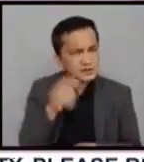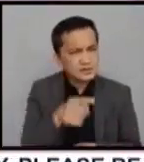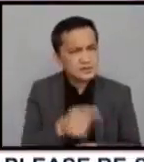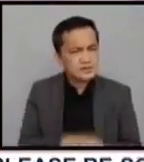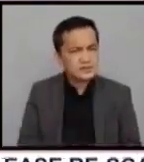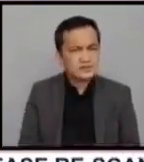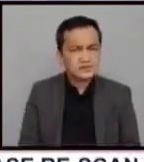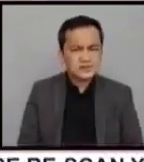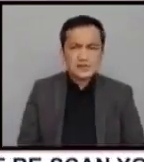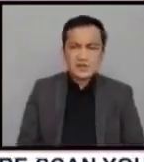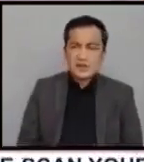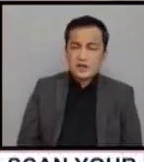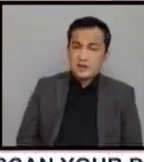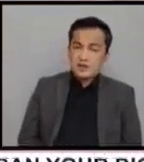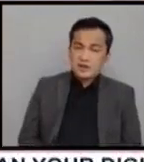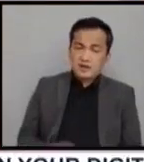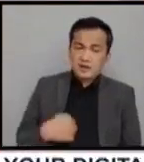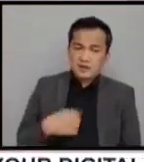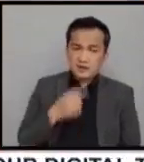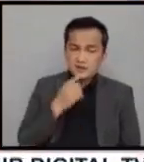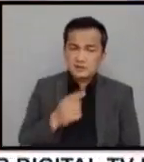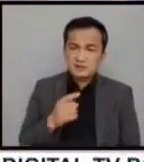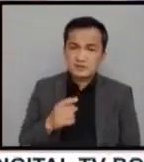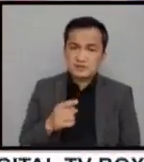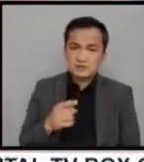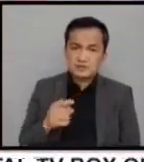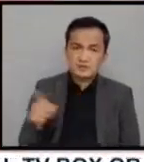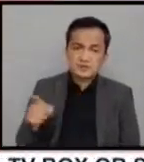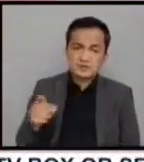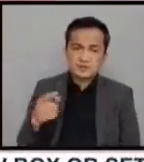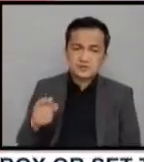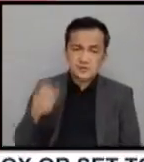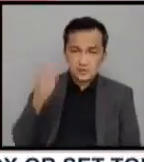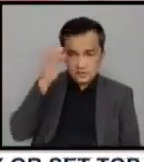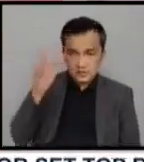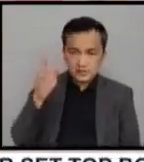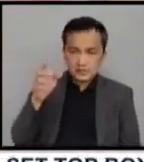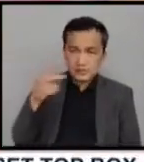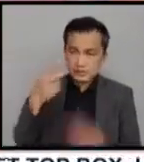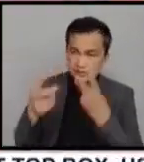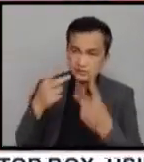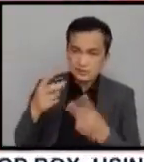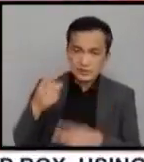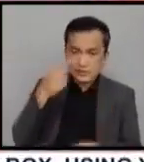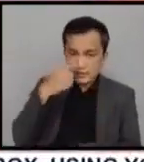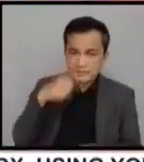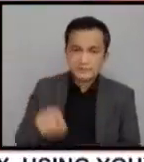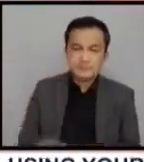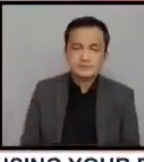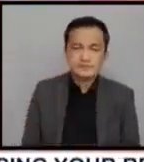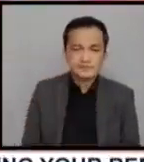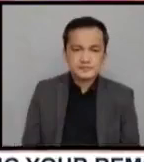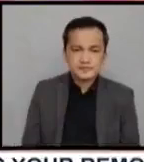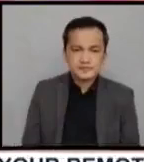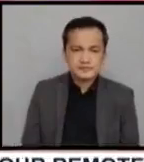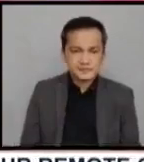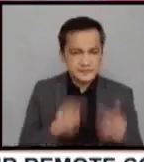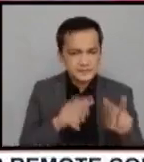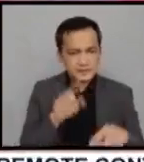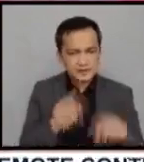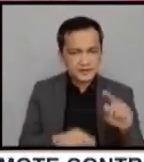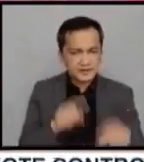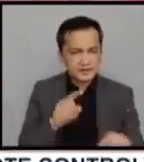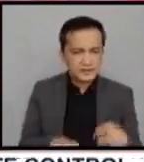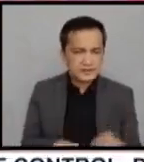Actually, originated po to from Thailand, yung concept. Mm. And then, nakita ko lang from a friend mm-hmm. sa